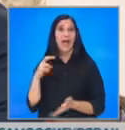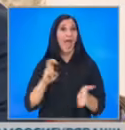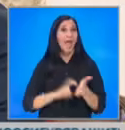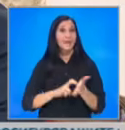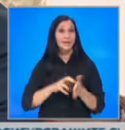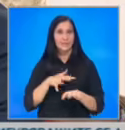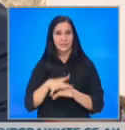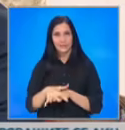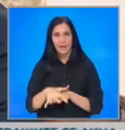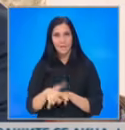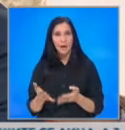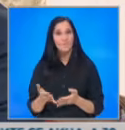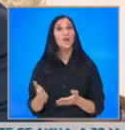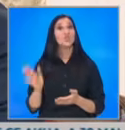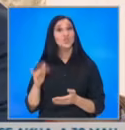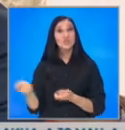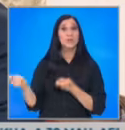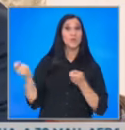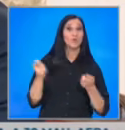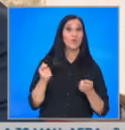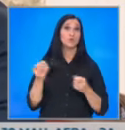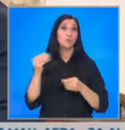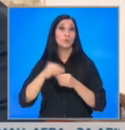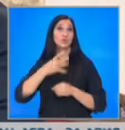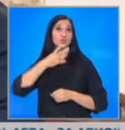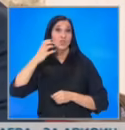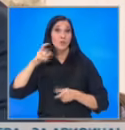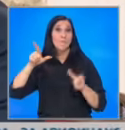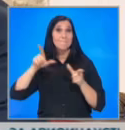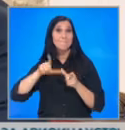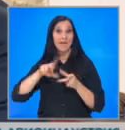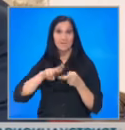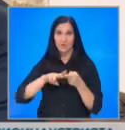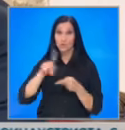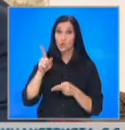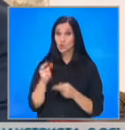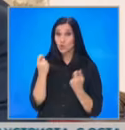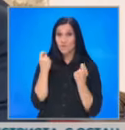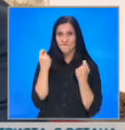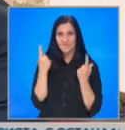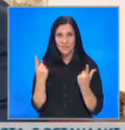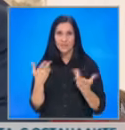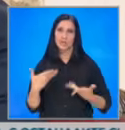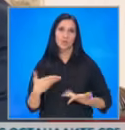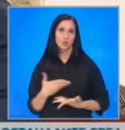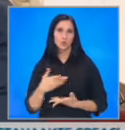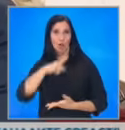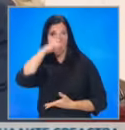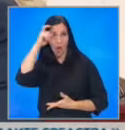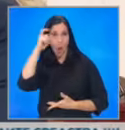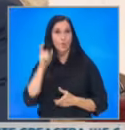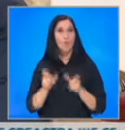система. Мрежата ще се натовари с едни допълнително около 400 мегавата, които ще възникнат за нуждите на